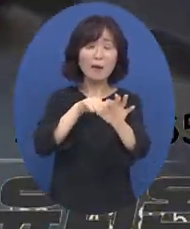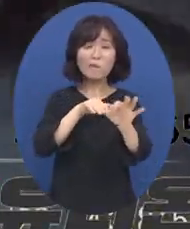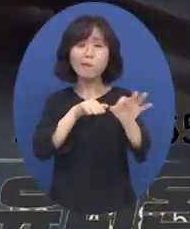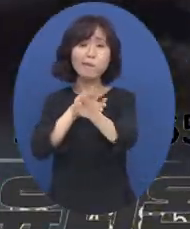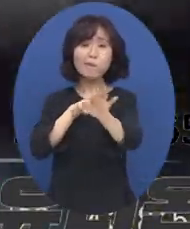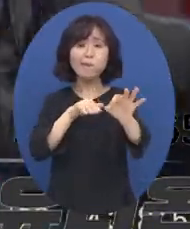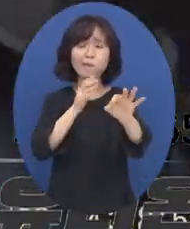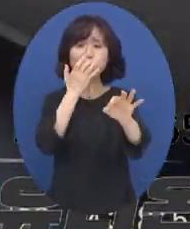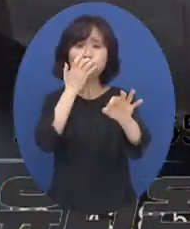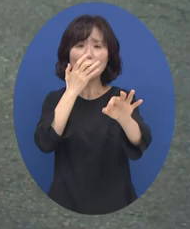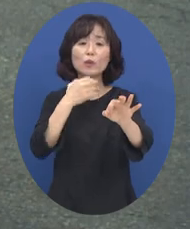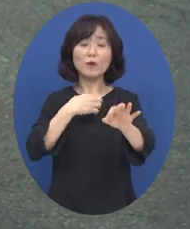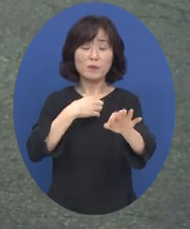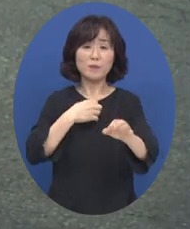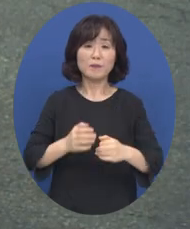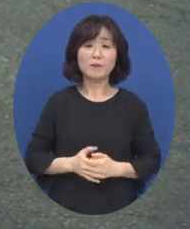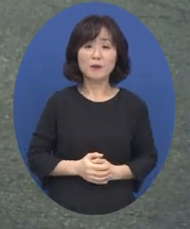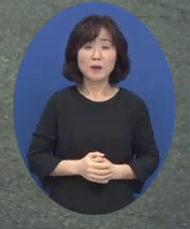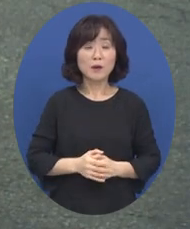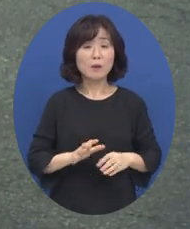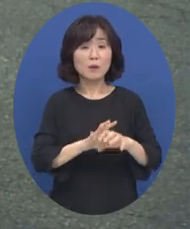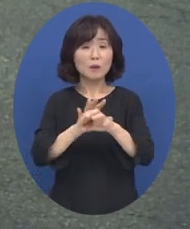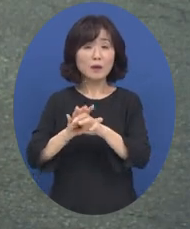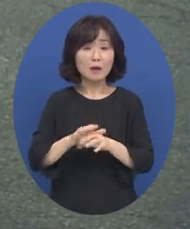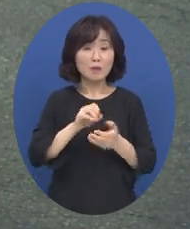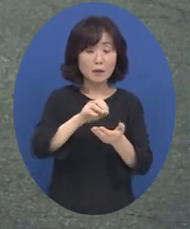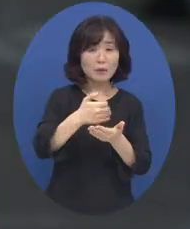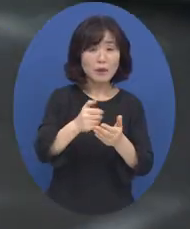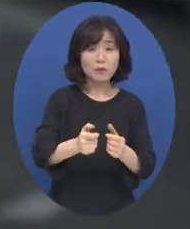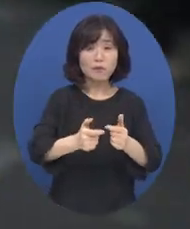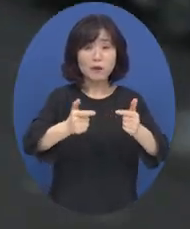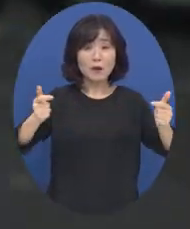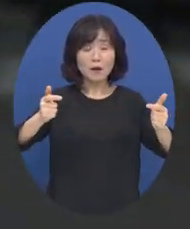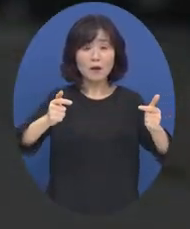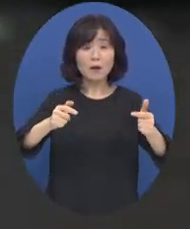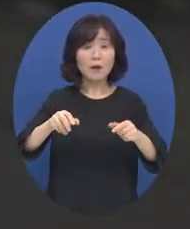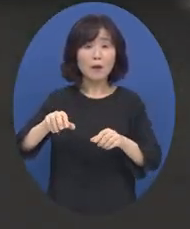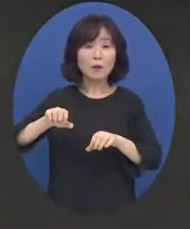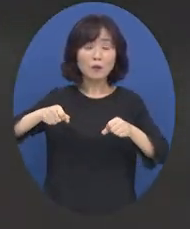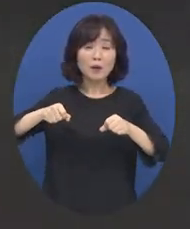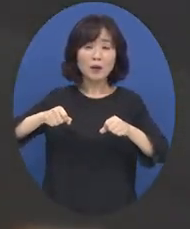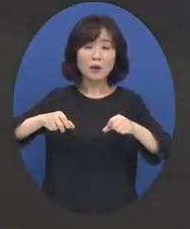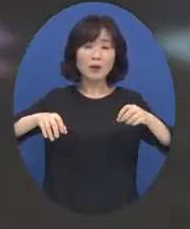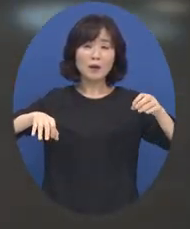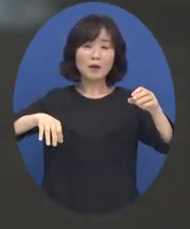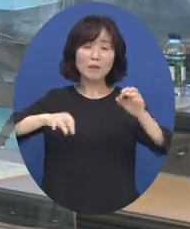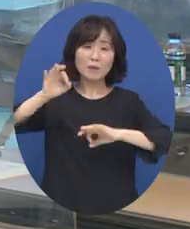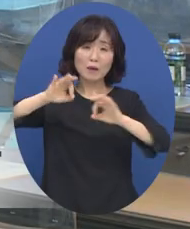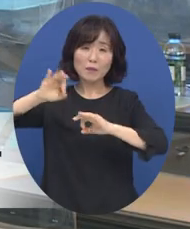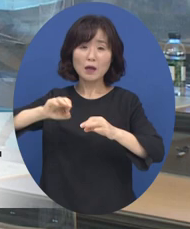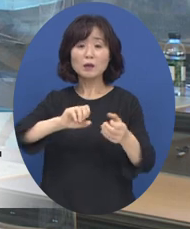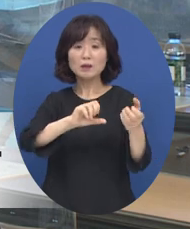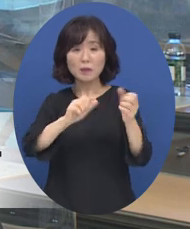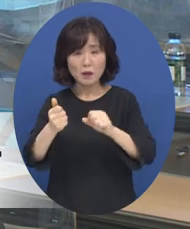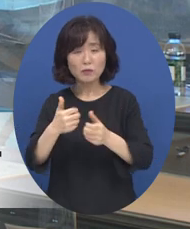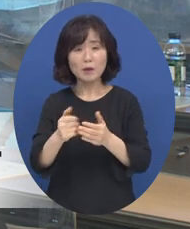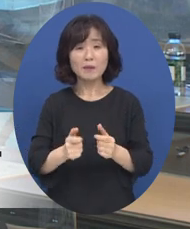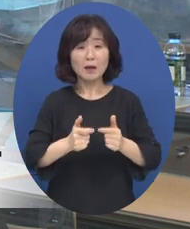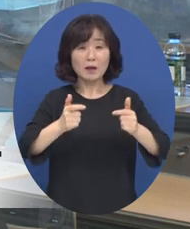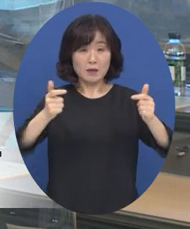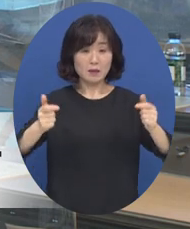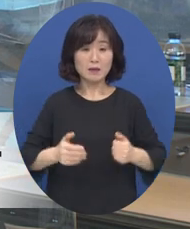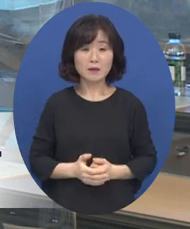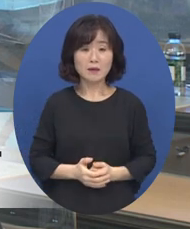위험합니다 쿠로 날 구로 배달이 늘면서 오토바이 사망사고 도 증가하는 추세 어여 던 조금